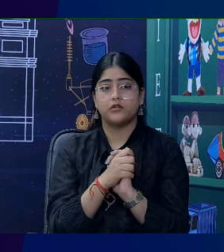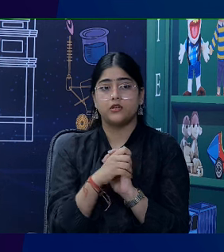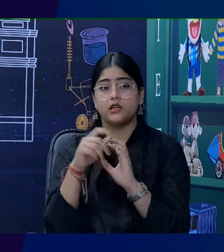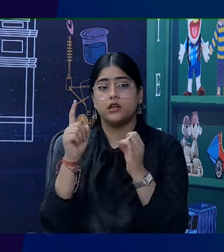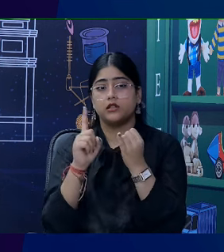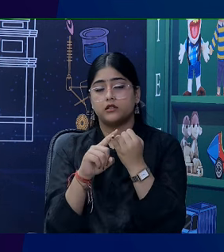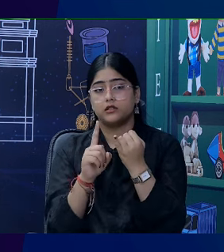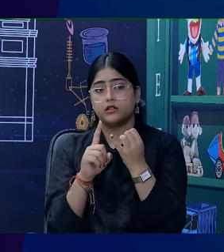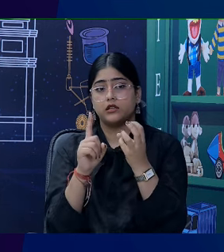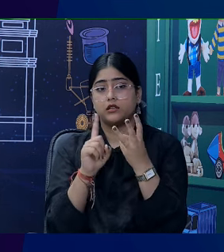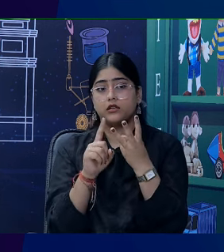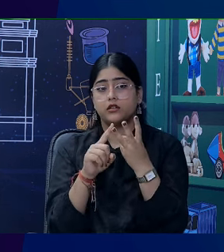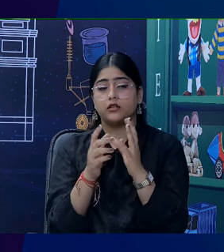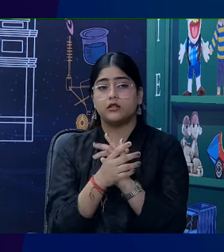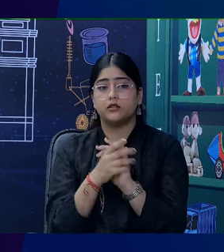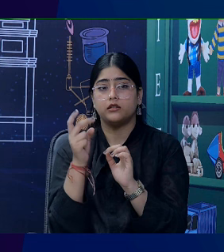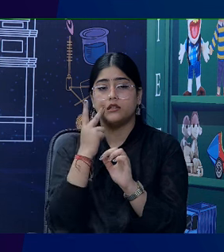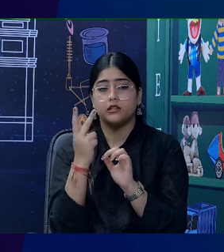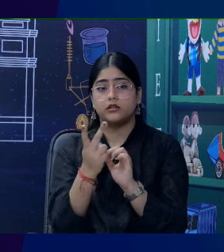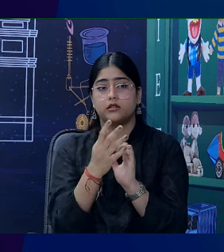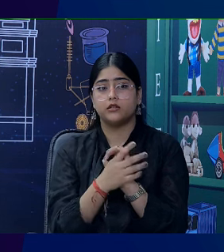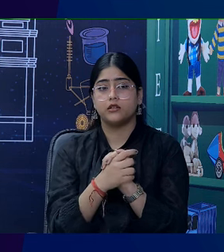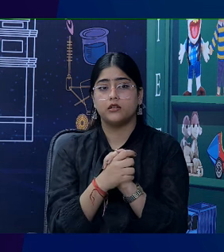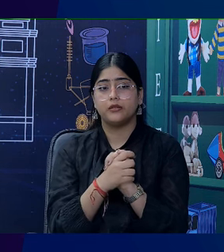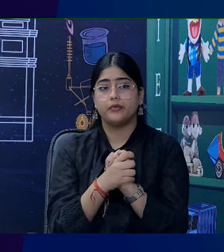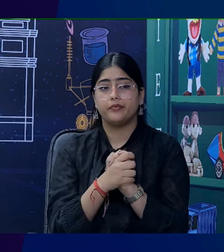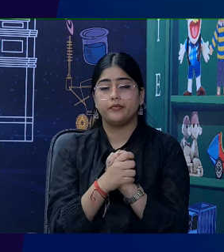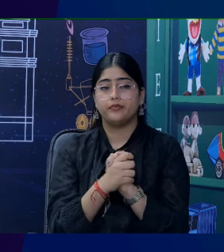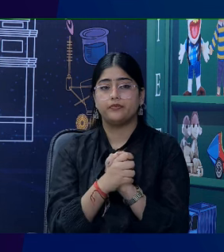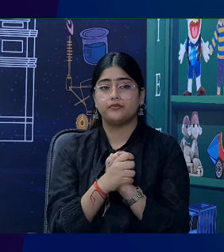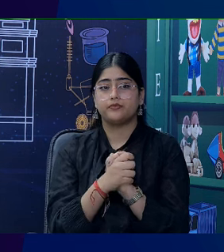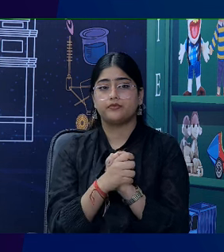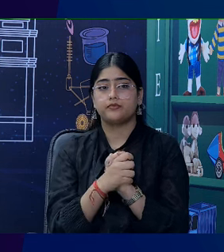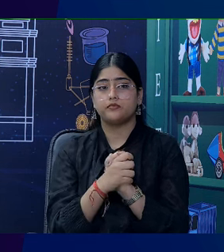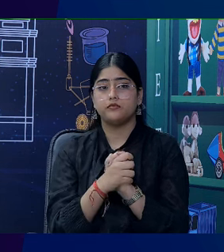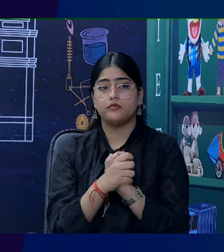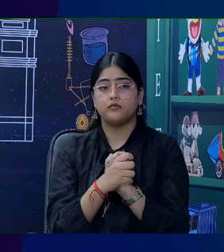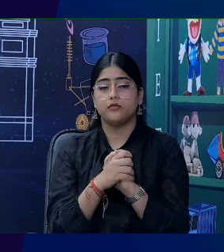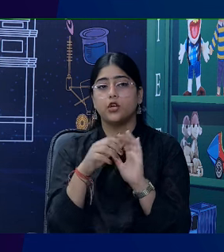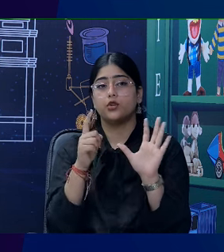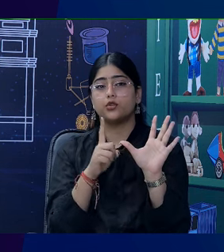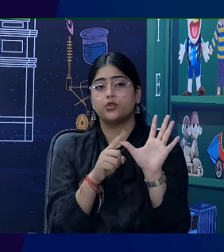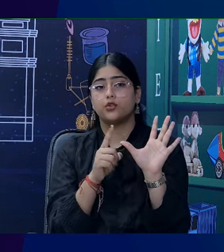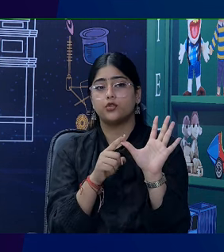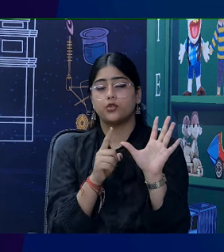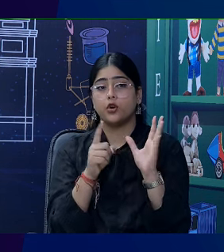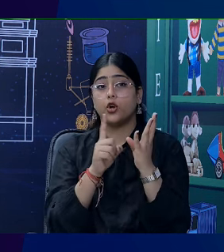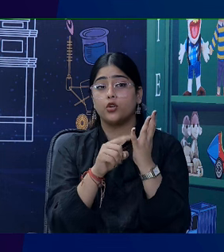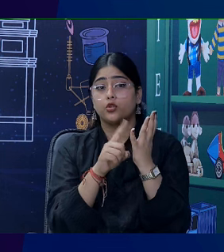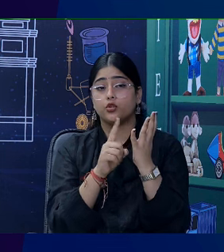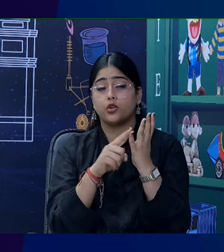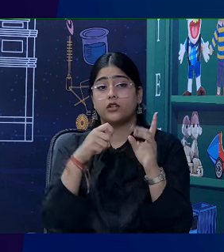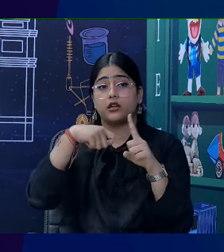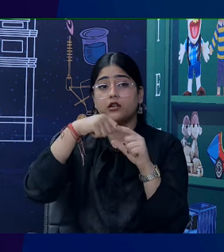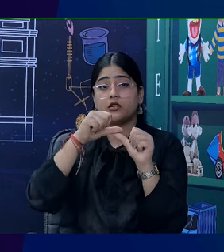लिखी पुस्तक का नाम बताएं लीला तिलक या महोदय पुरम चौथा कथक शब्द किस शब्द से